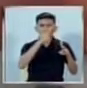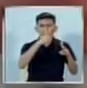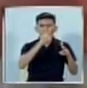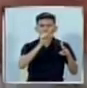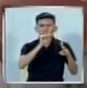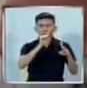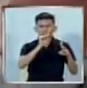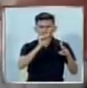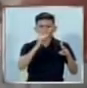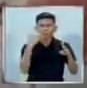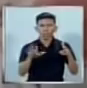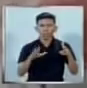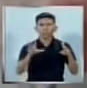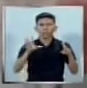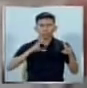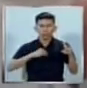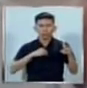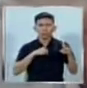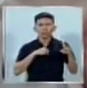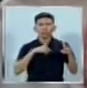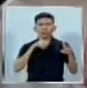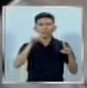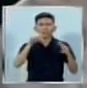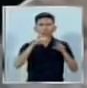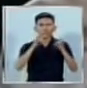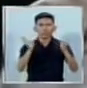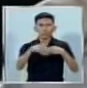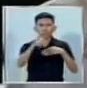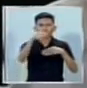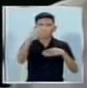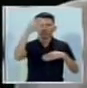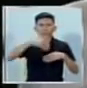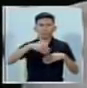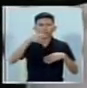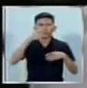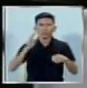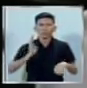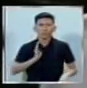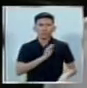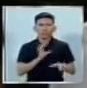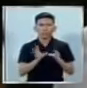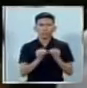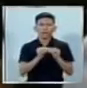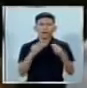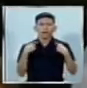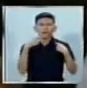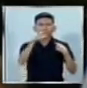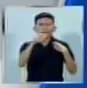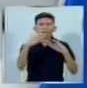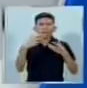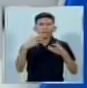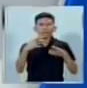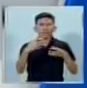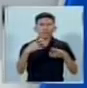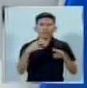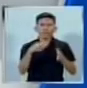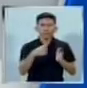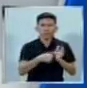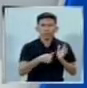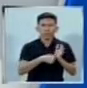kahon dito sa harapan itong City Board of Canvassers ay naglalaman yan ng vote counting machine na mula doon sa